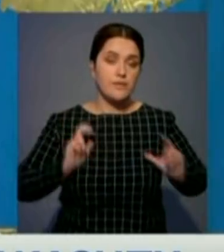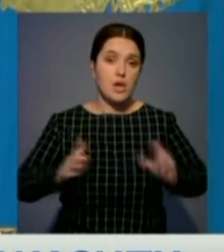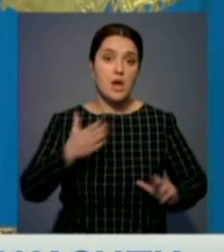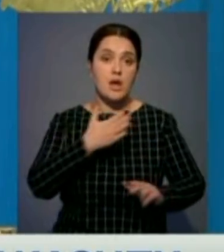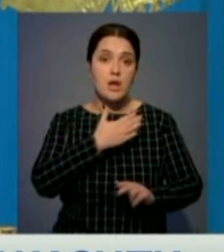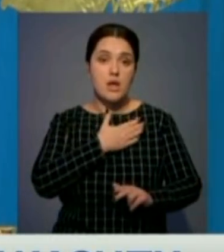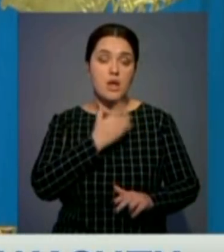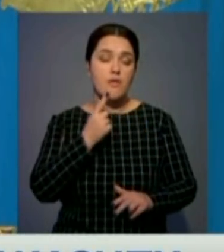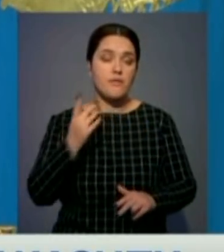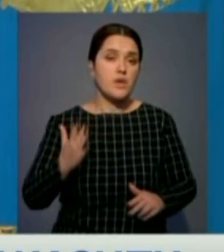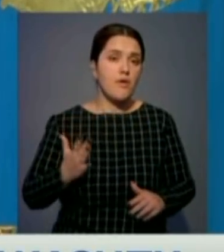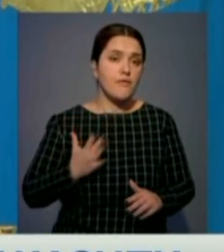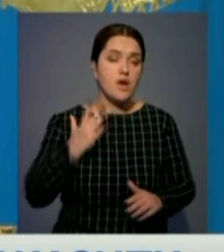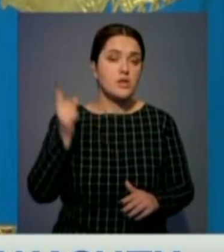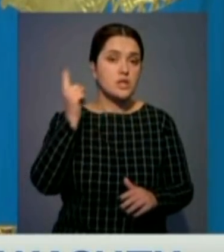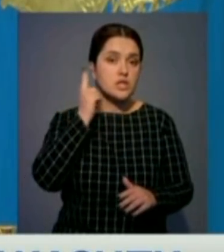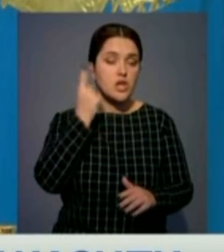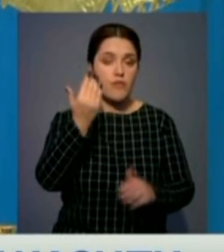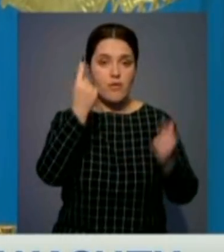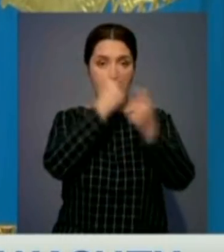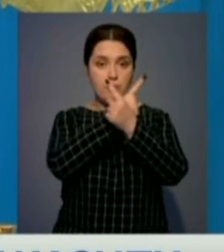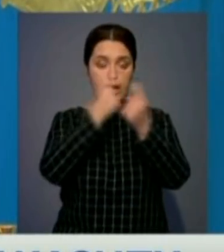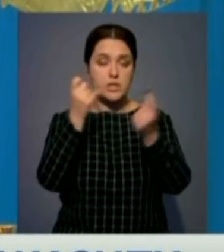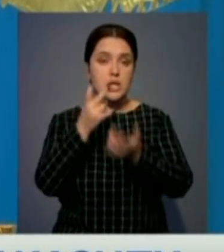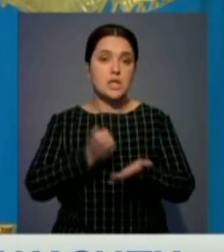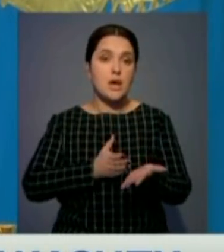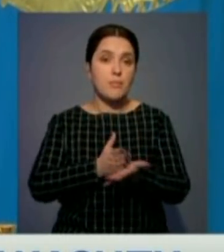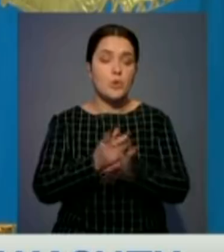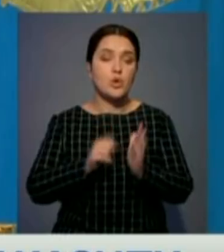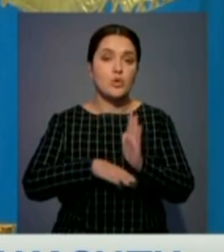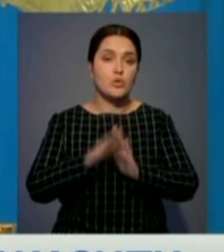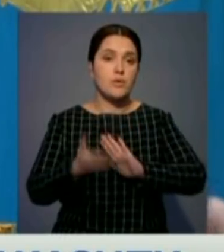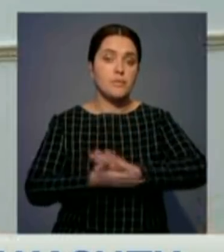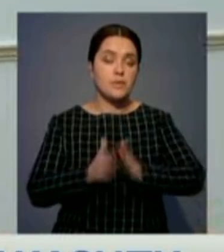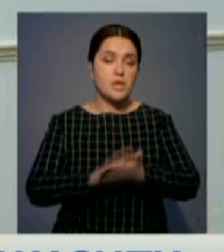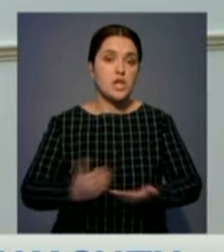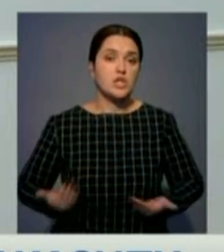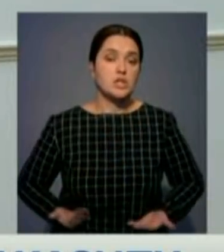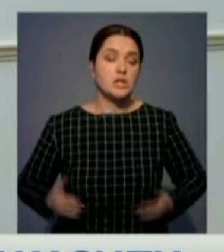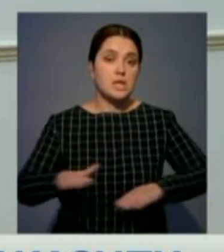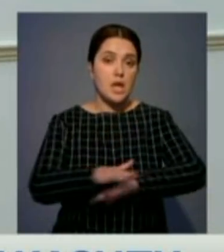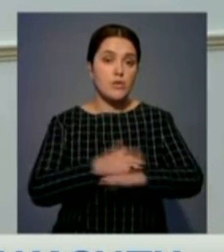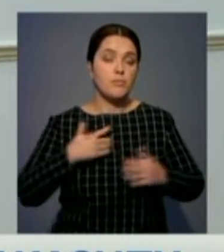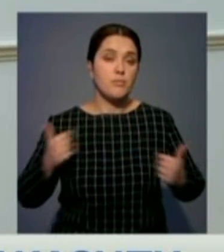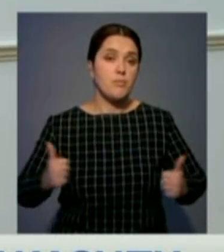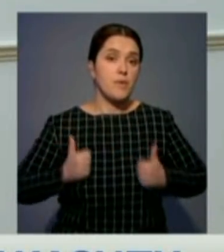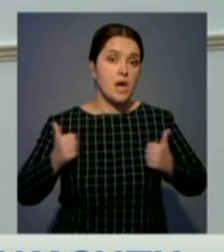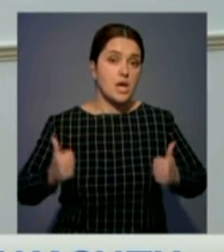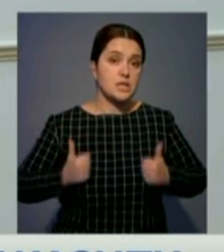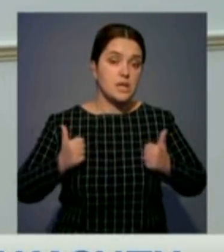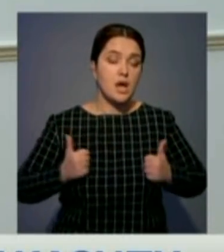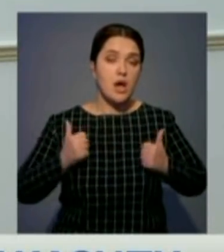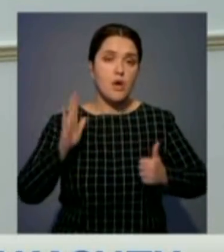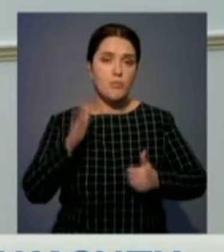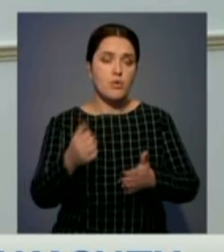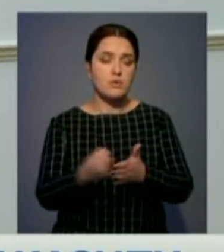с восторгом воспринял ваше послание, которое направлено на улучшение благосостояния нашего народа. Мы постараемся приложить максимум